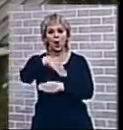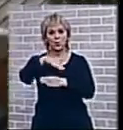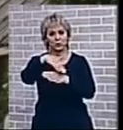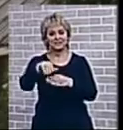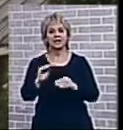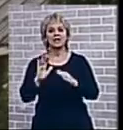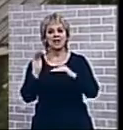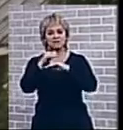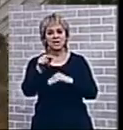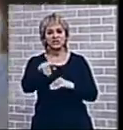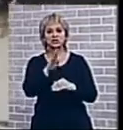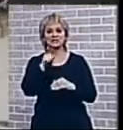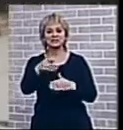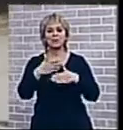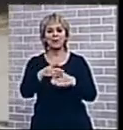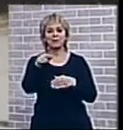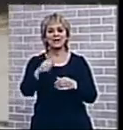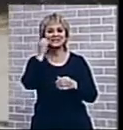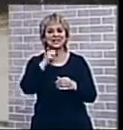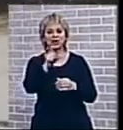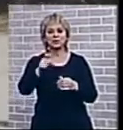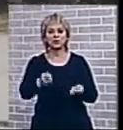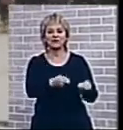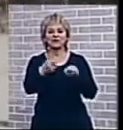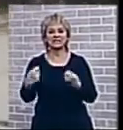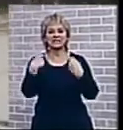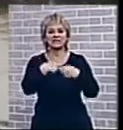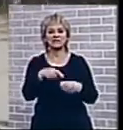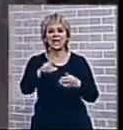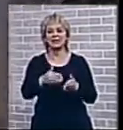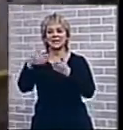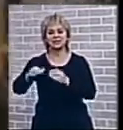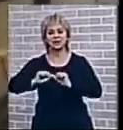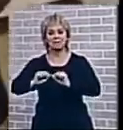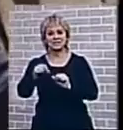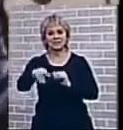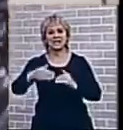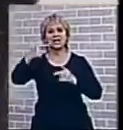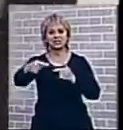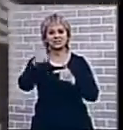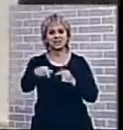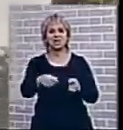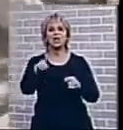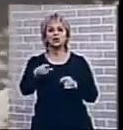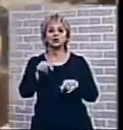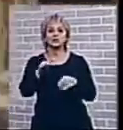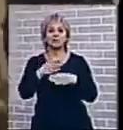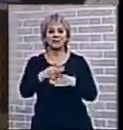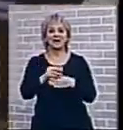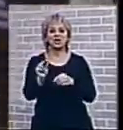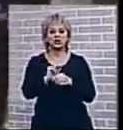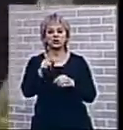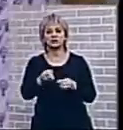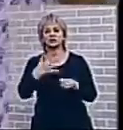улиц. До позднего вечера девушки помогали пожилым людям вынести вещи и отойти на безопасное расстояние. Приводили в чувство